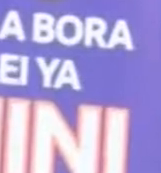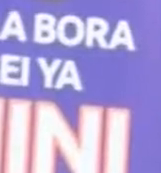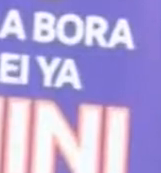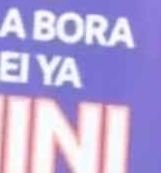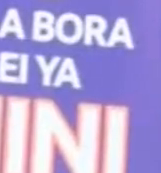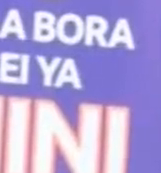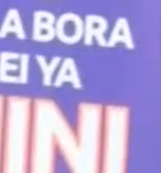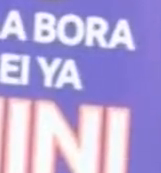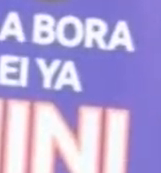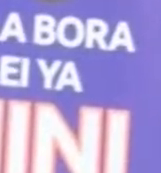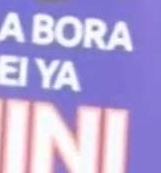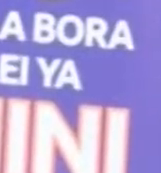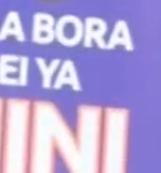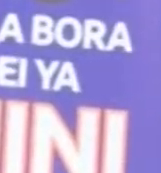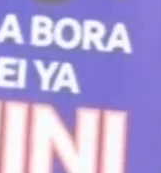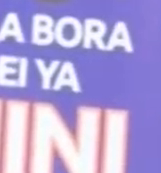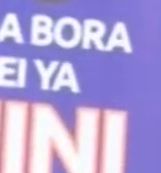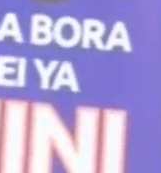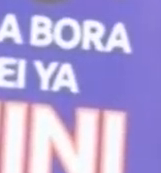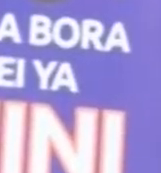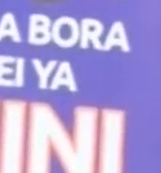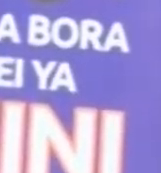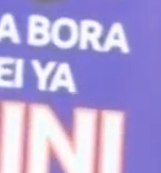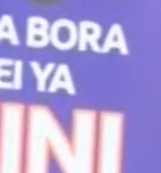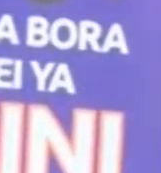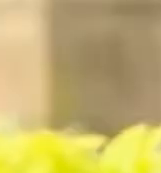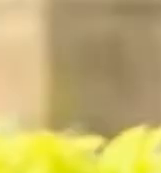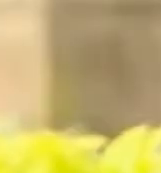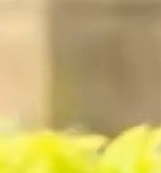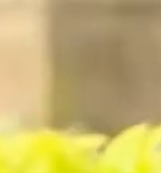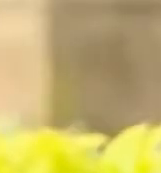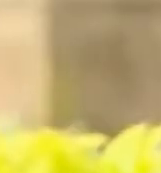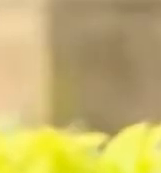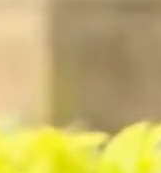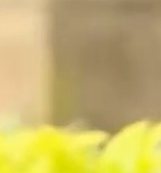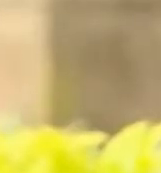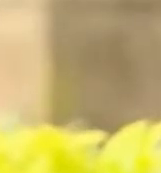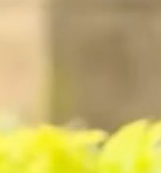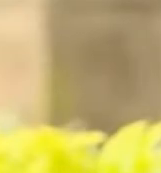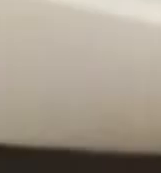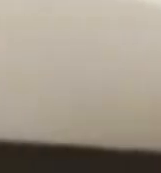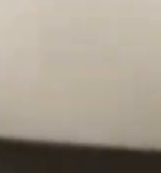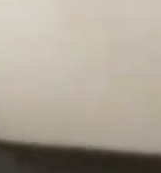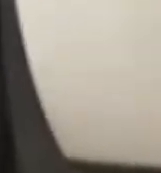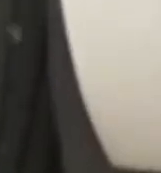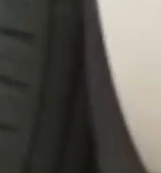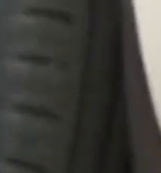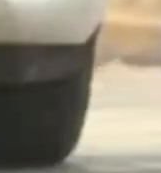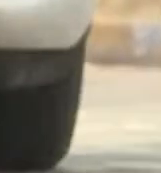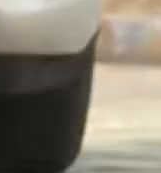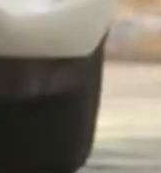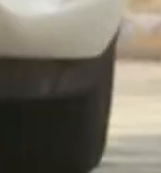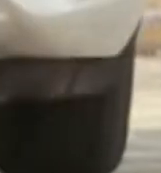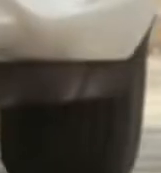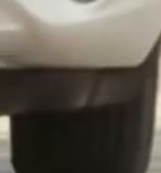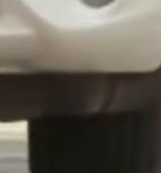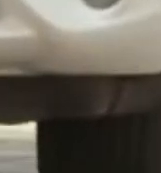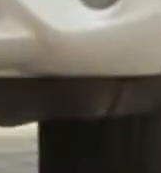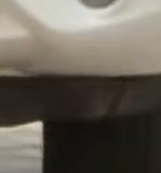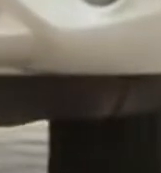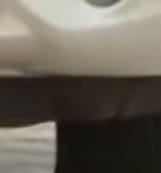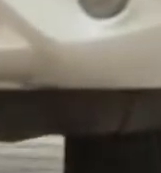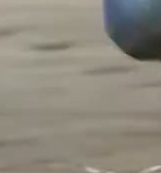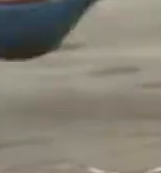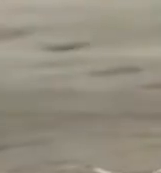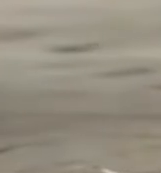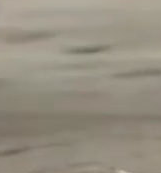Fanya hivi, wewe teremuka tu chini. Hata watu wanangojea unasema unione. Si ninakuona ndio huyu kucha. Kucha